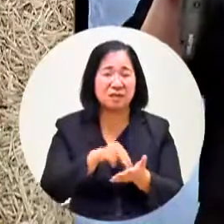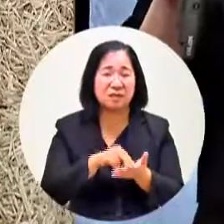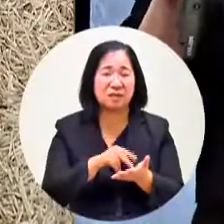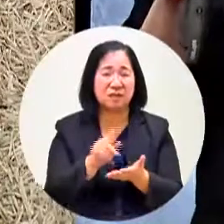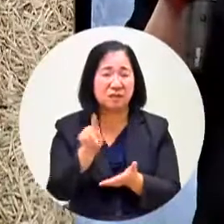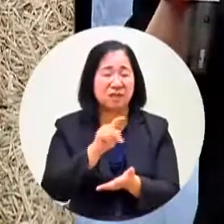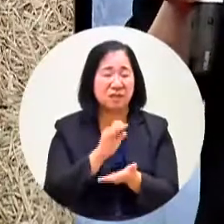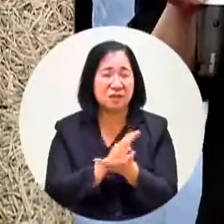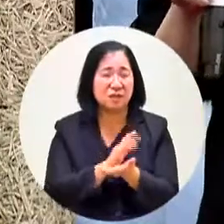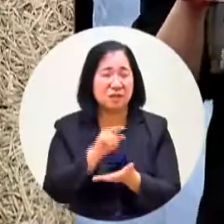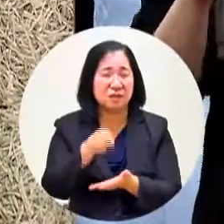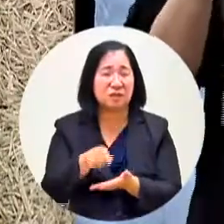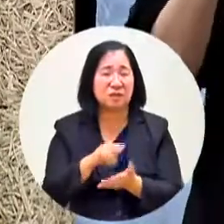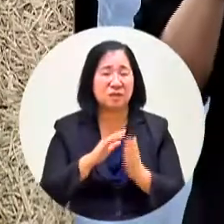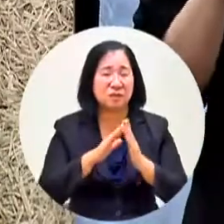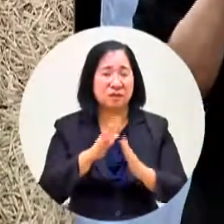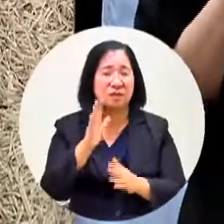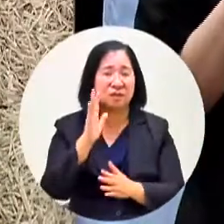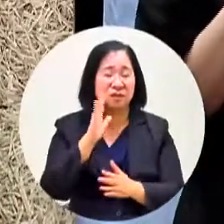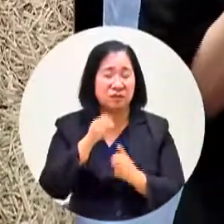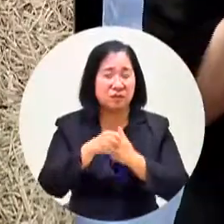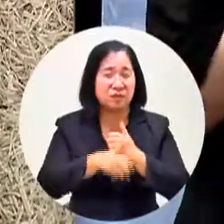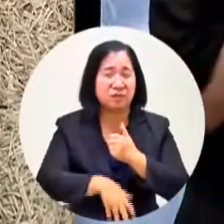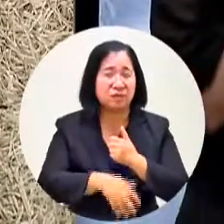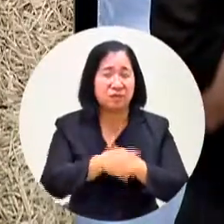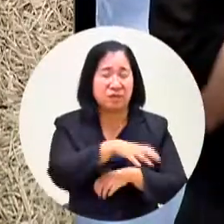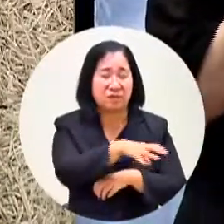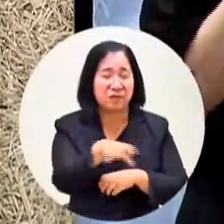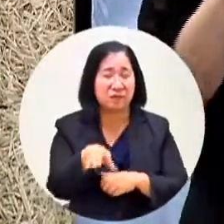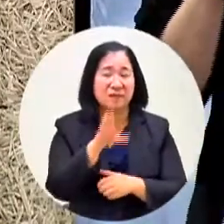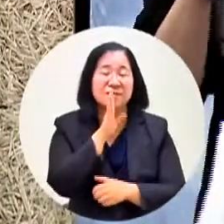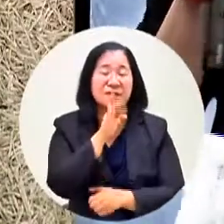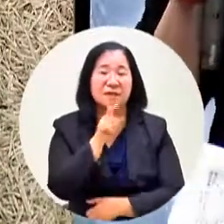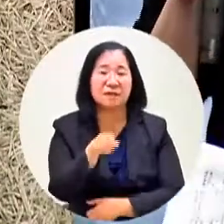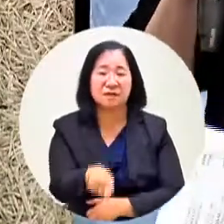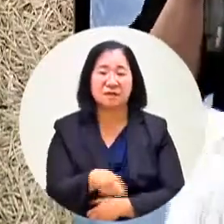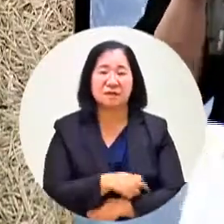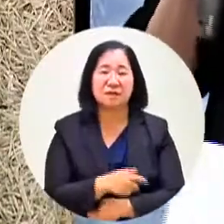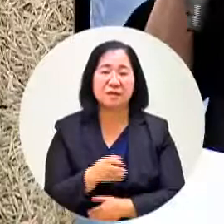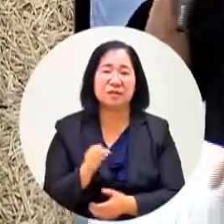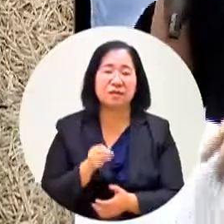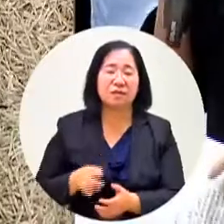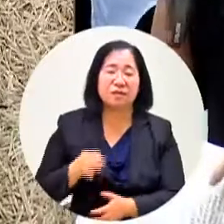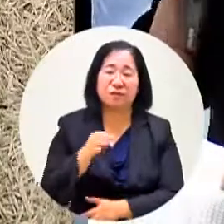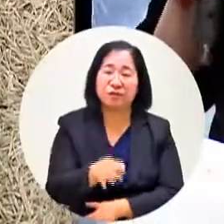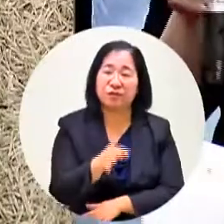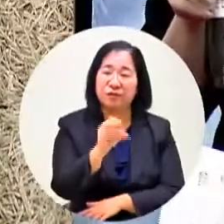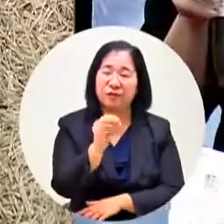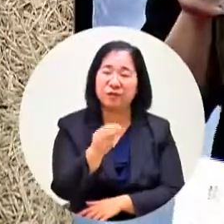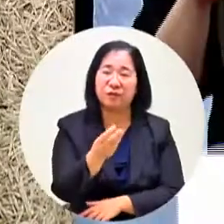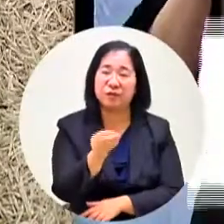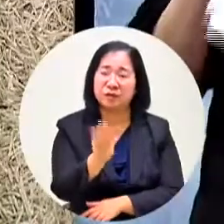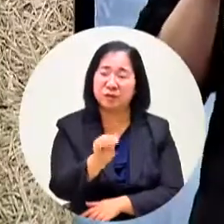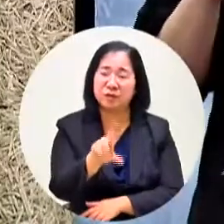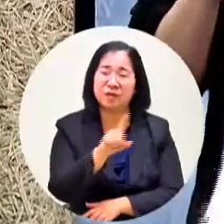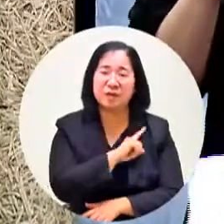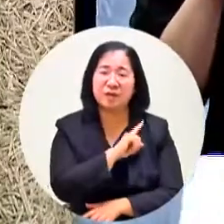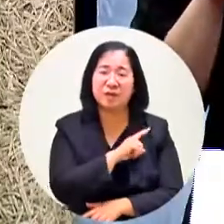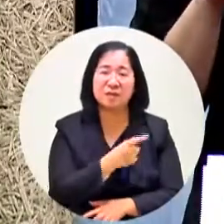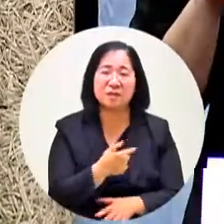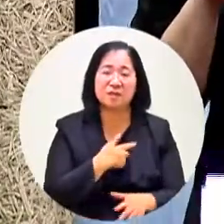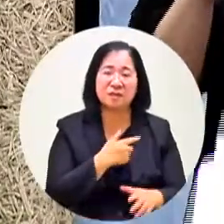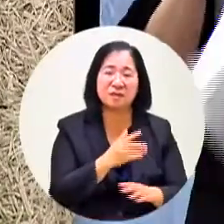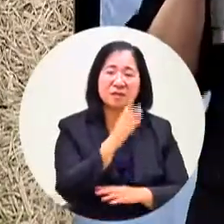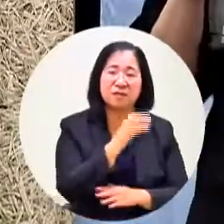市立图书馆的总图你不知道吗？ 我现在不太记得那个费用。 好，那请问一